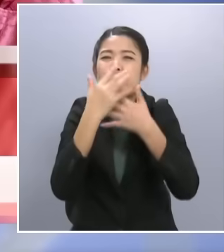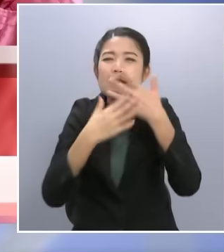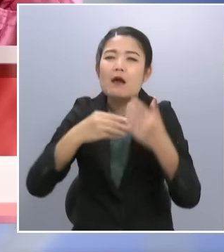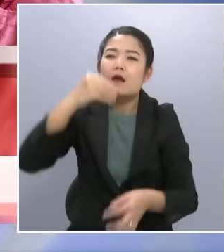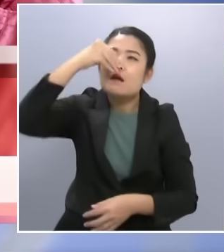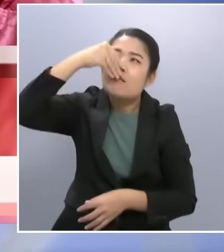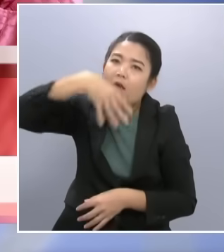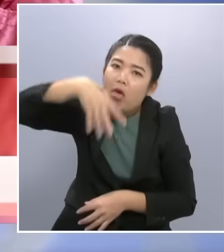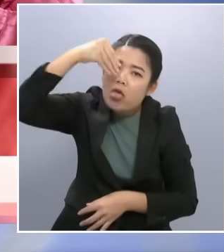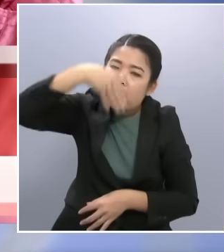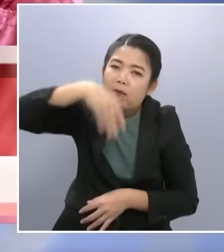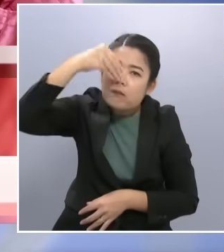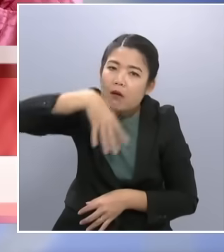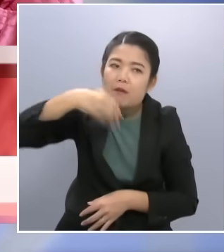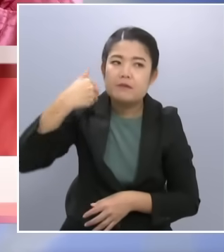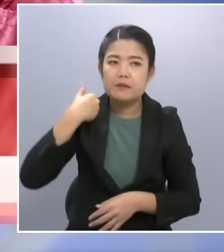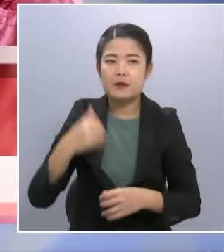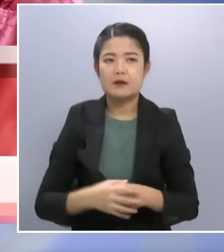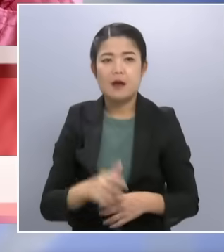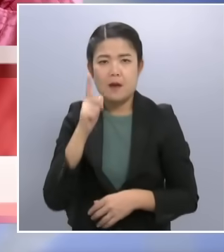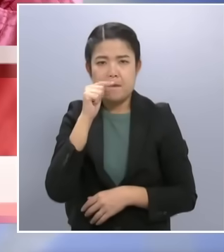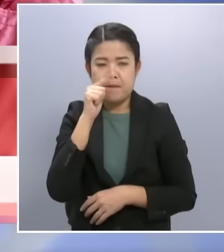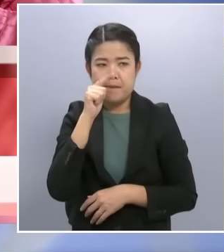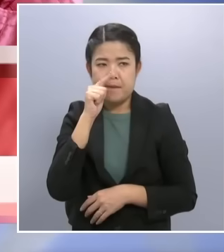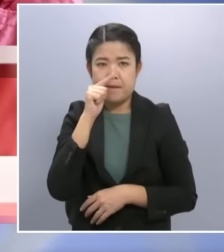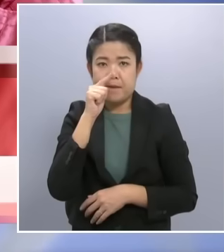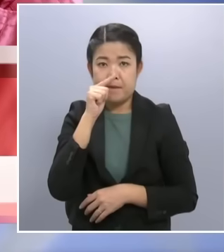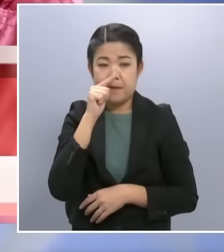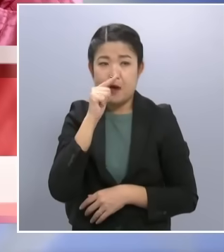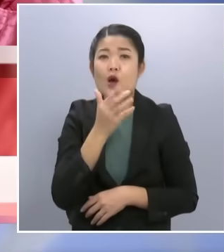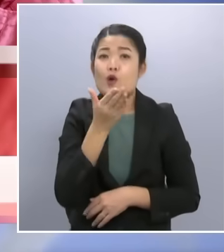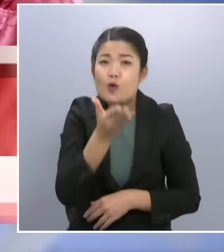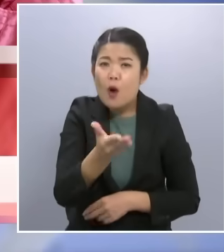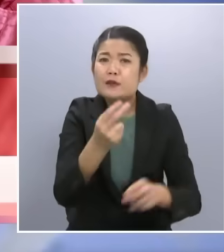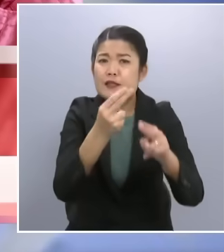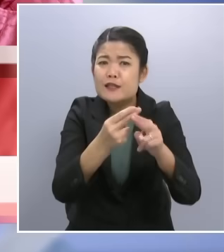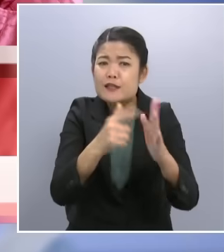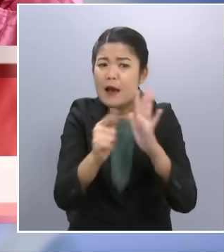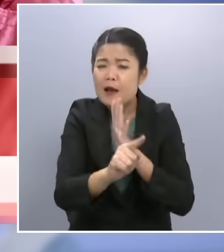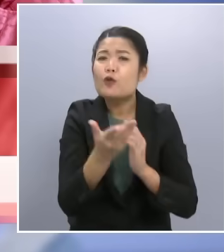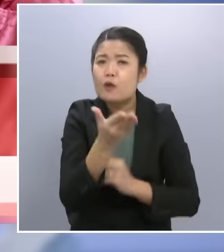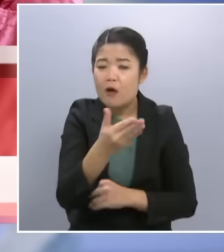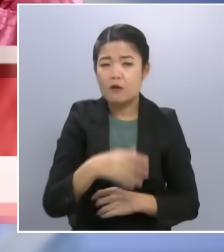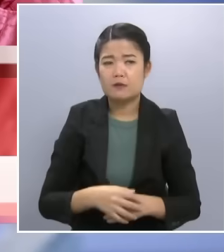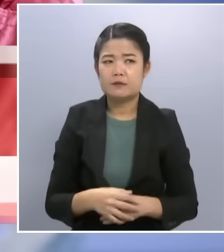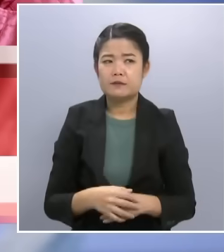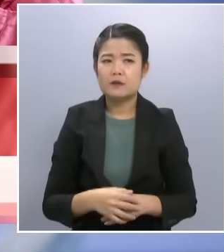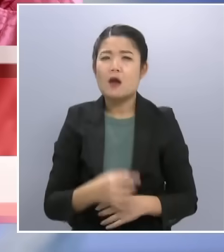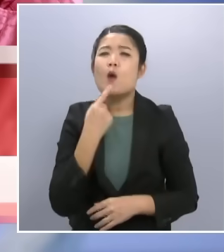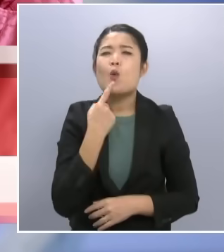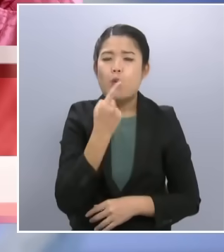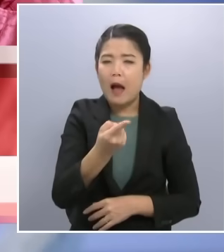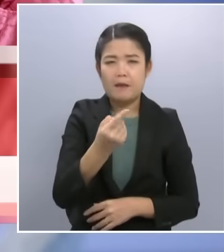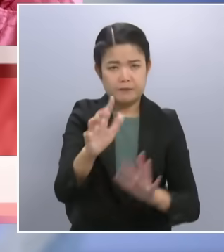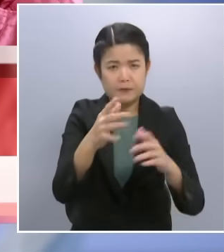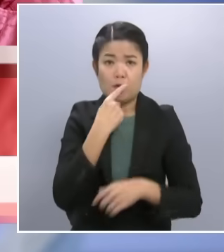ก็ไหล่พากย์ลงมาเลยเป็นลิ่มแม่หนูลงไปค่ะไปขอชื่อตัวยาโดยที่ไม่ได้กล่าวแบบไปโทษคุณหมอนะ